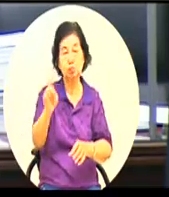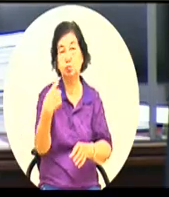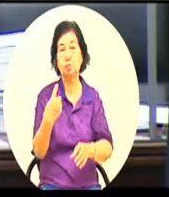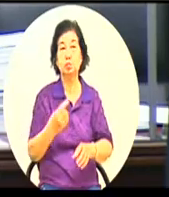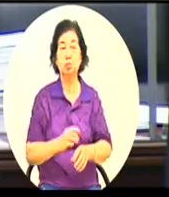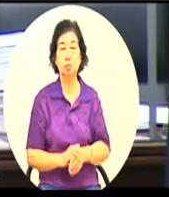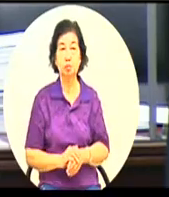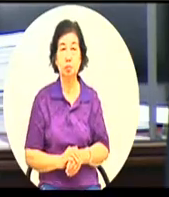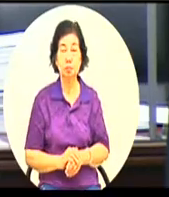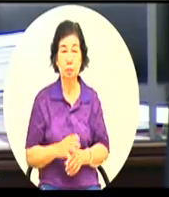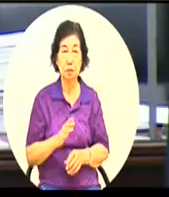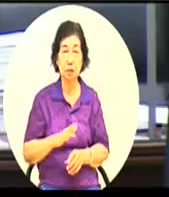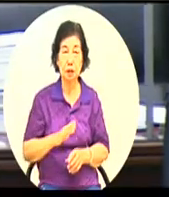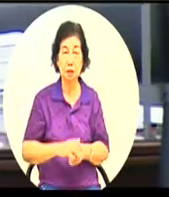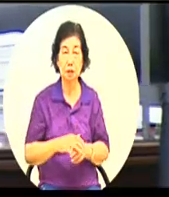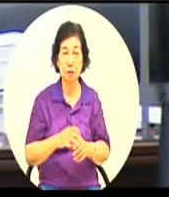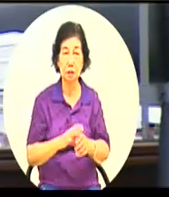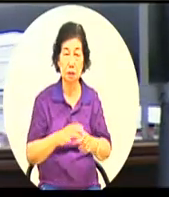公安事故嘛是第一嘞，